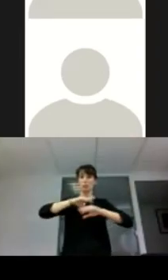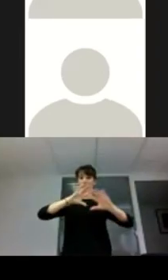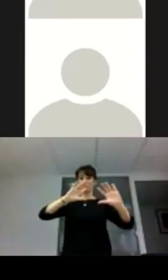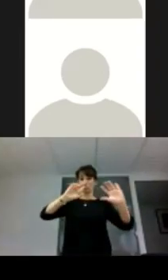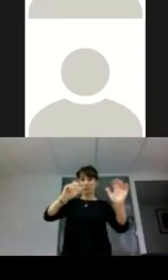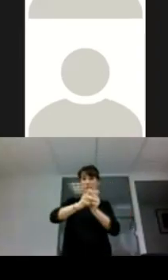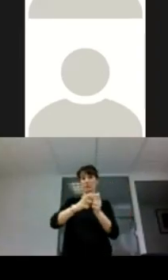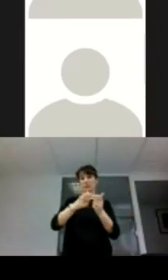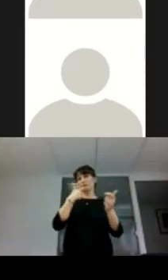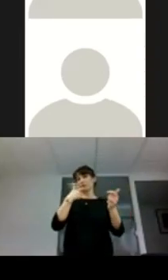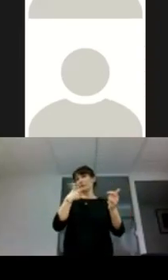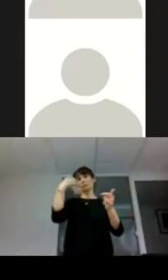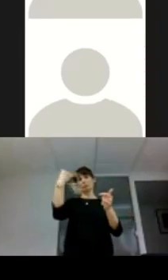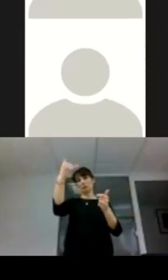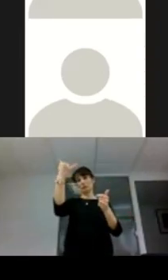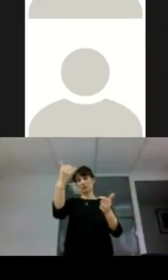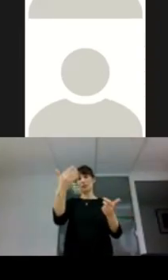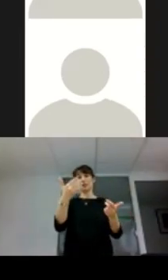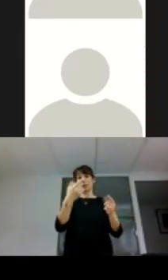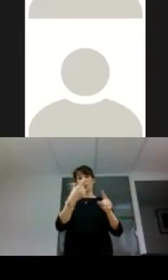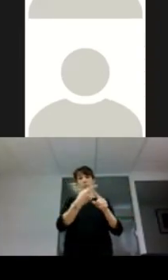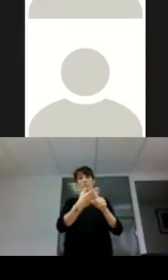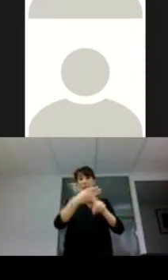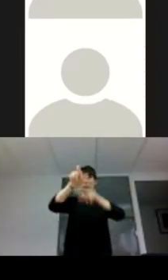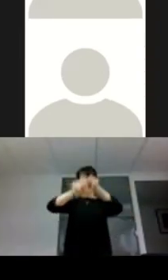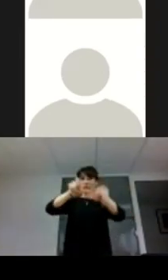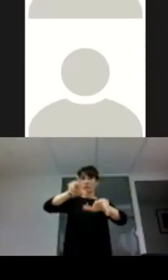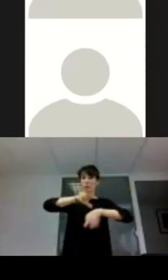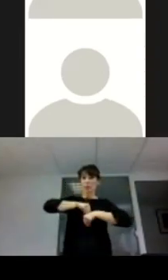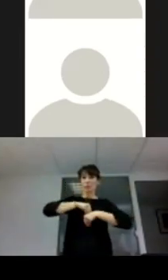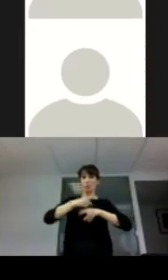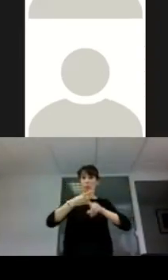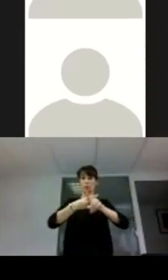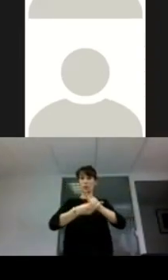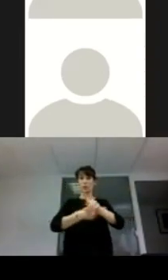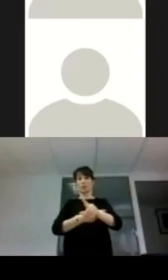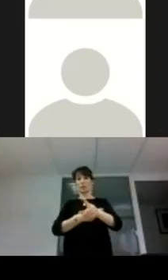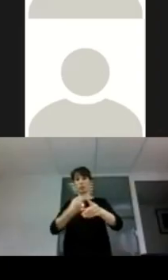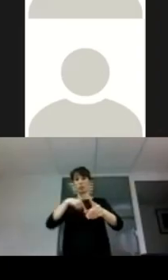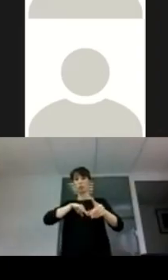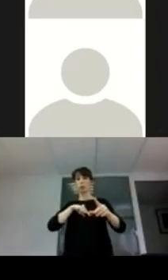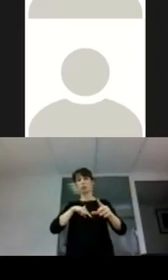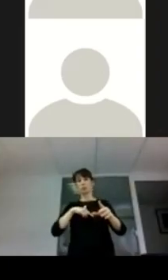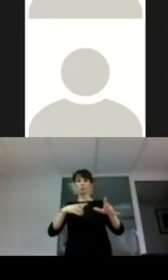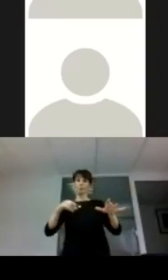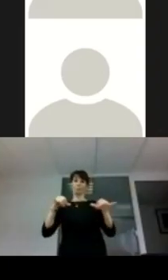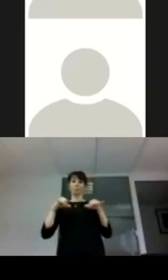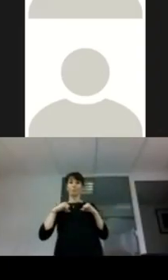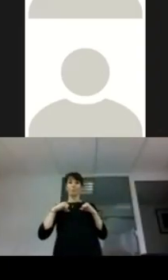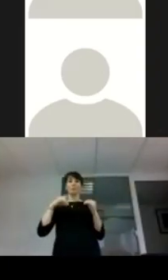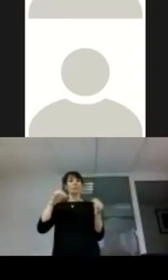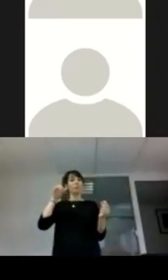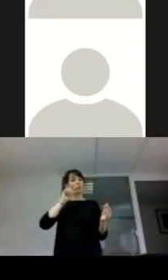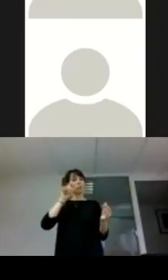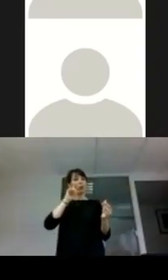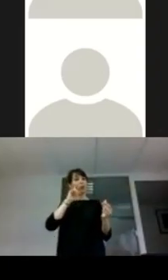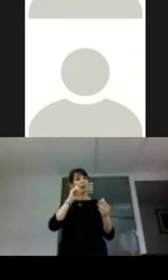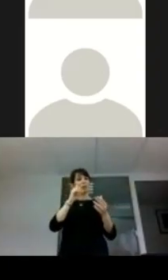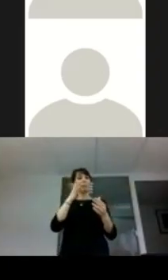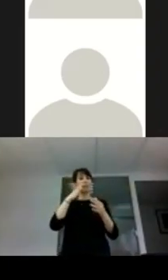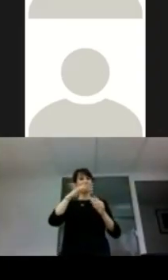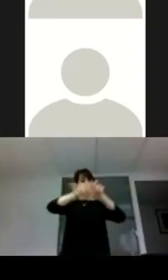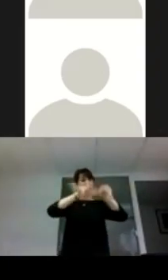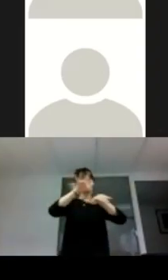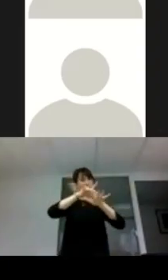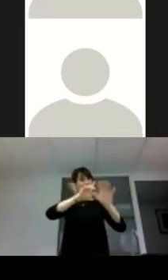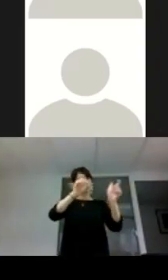la population adhère à ce dépistage, ce n'est pas encore le cas, et ben, en fait, on va pouvoir rapidement se mettre au chômage technique